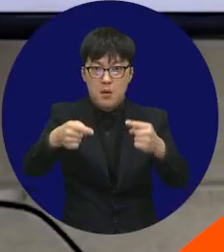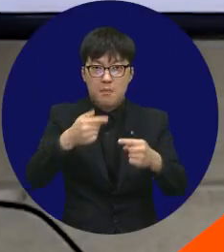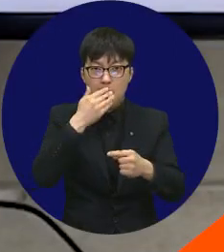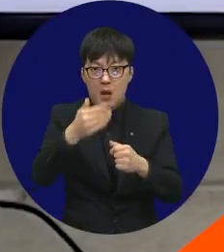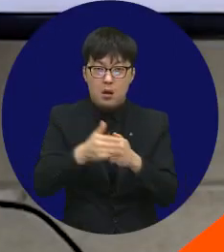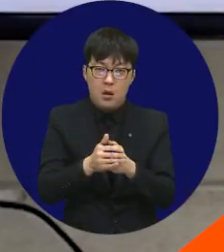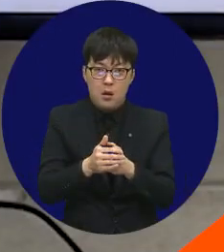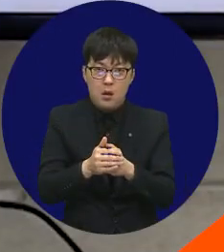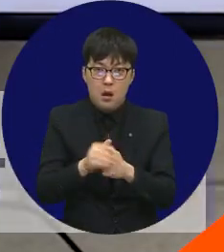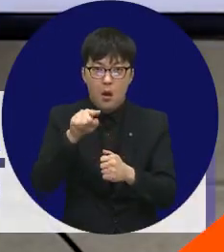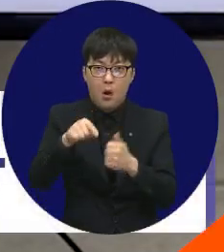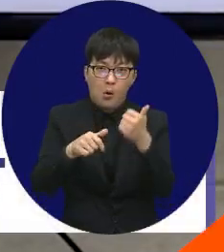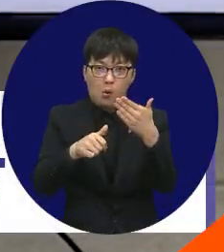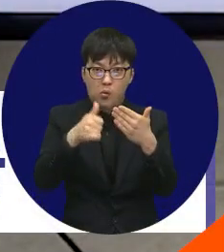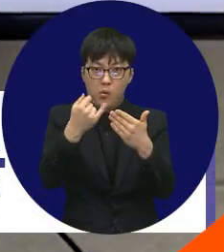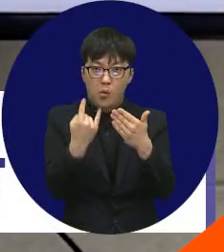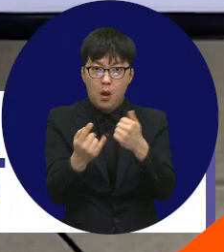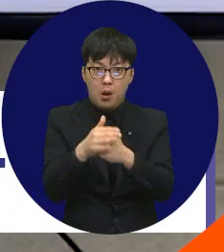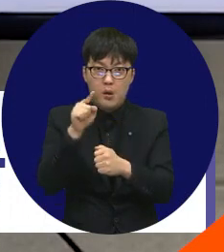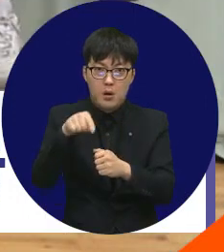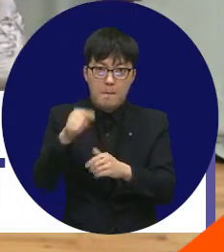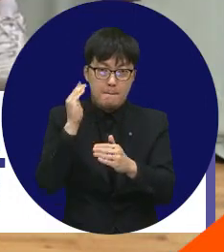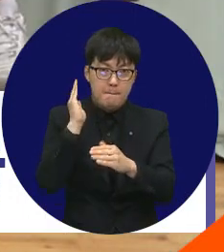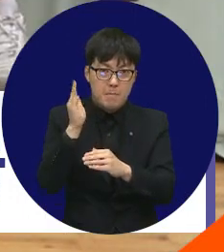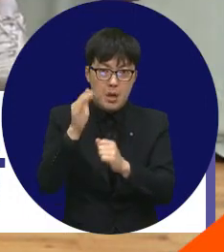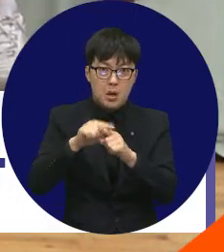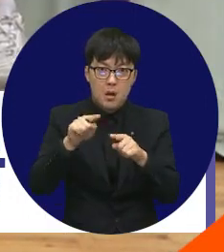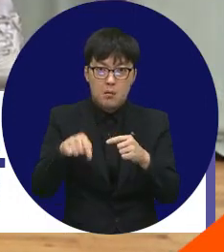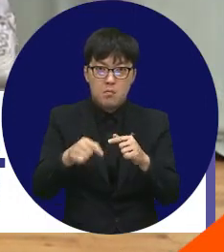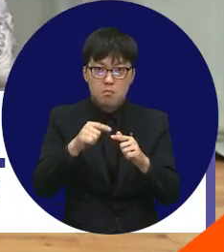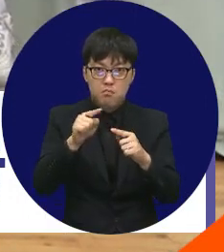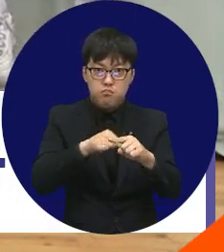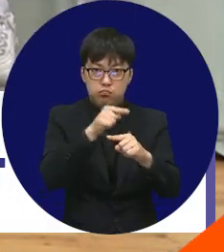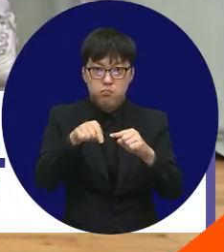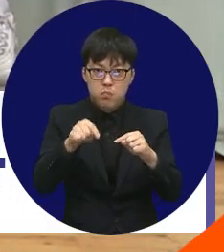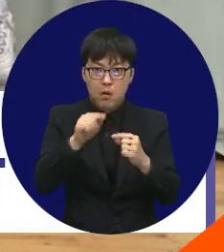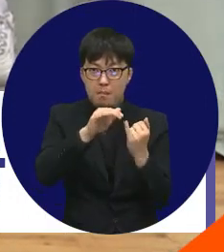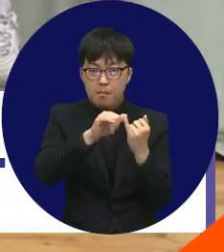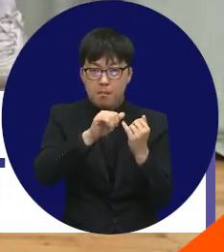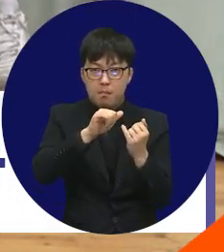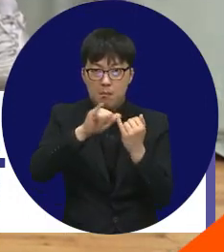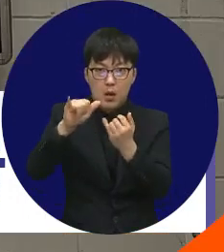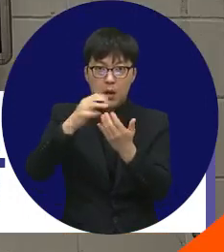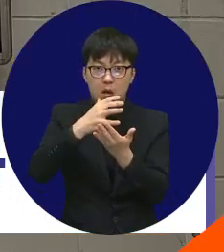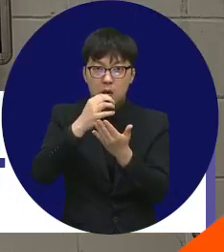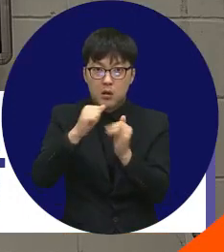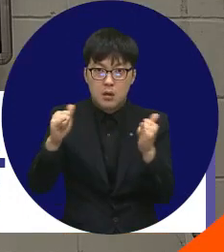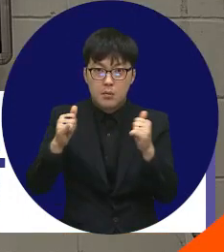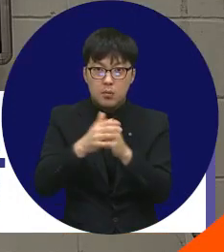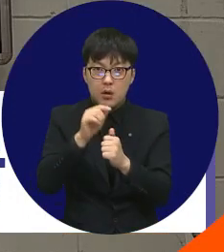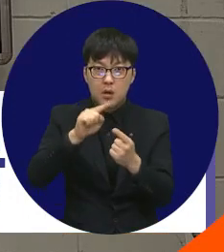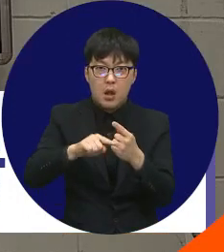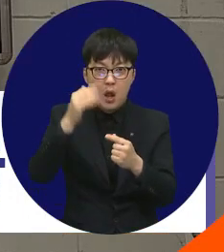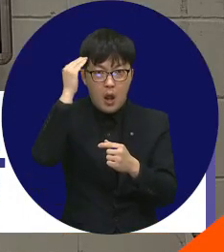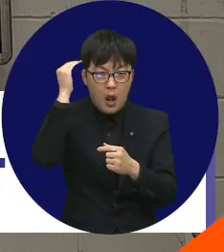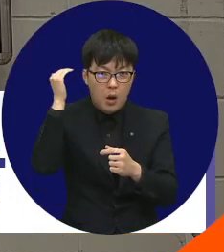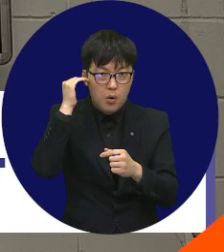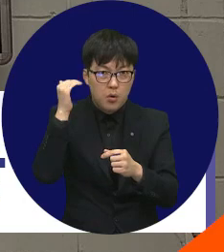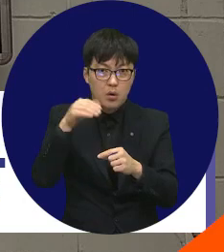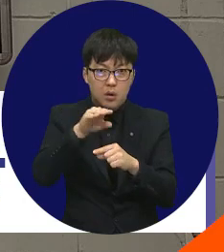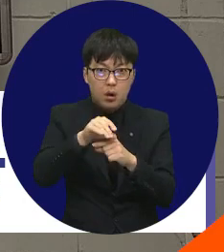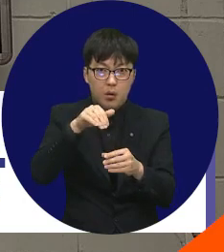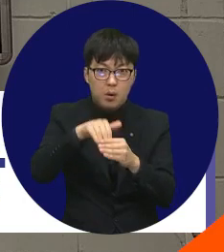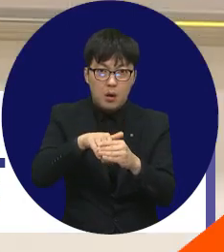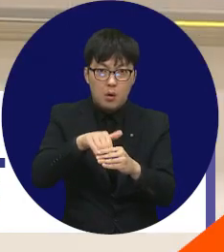제9회 강연 콘테스트에 입상한 작품들은 민주시민 교육 교재와 한국 선거방송 콘텐츠 등으로 활용할 계획이며,